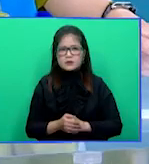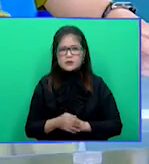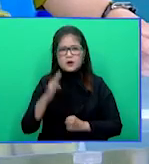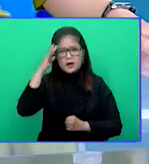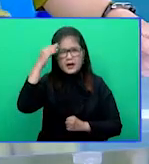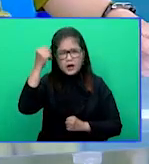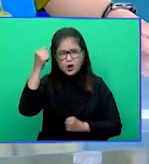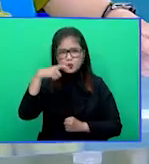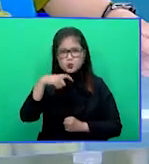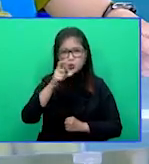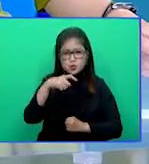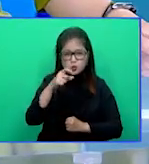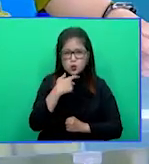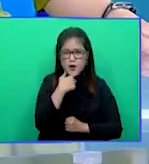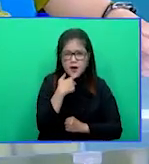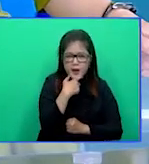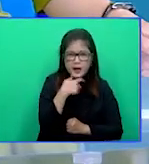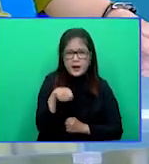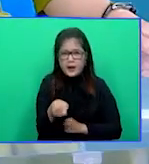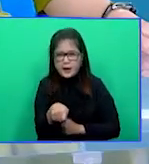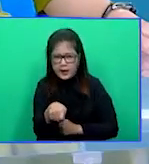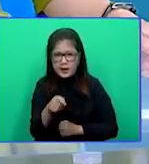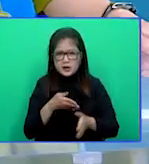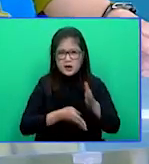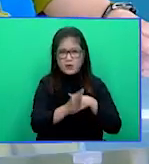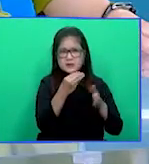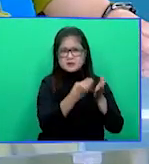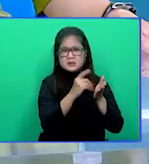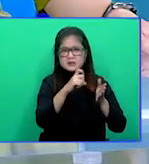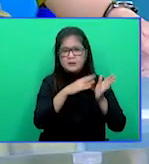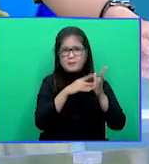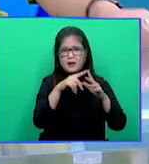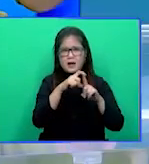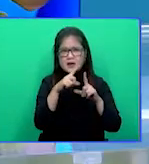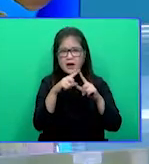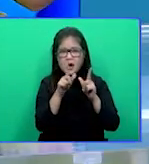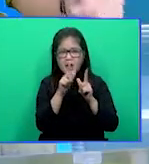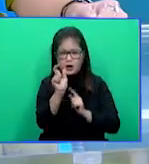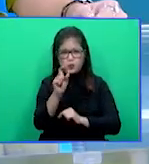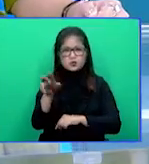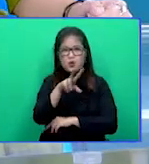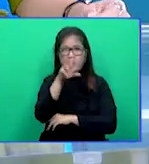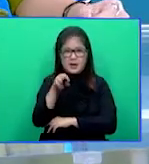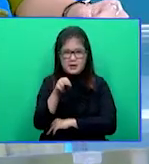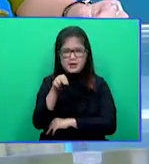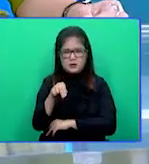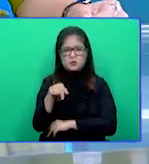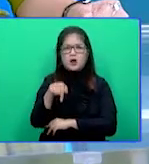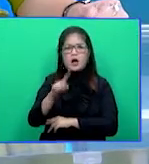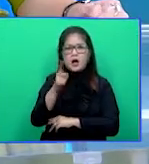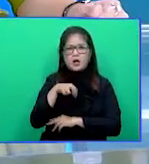Rindu cucu pasangan kakek nenek tersesat berjalan kaki di Tol Cisumdawu, Sumedang, Jawa Barat. Polisi mengamankan pasutri lansia